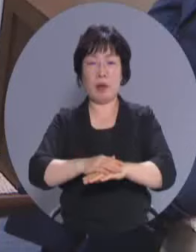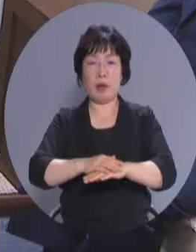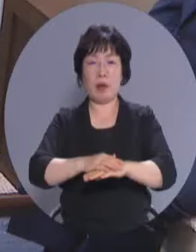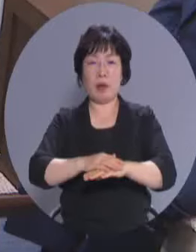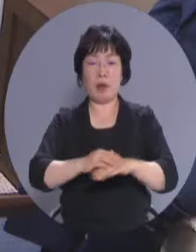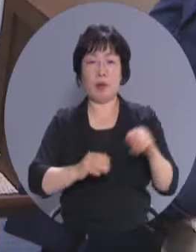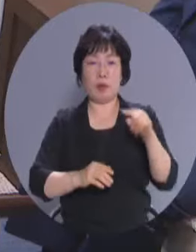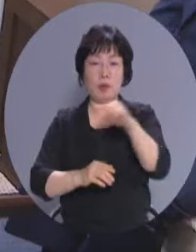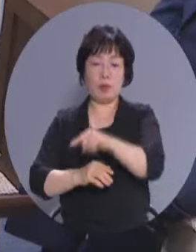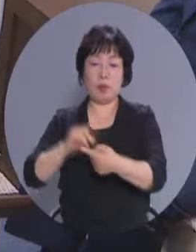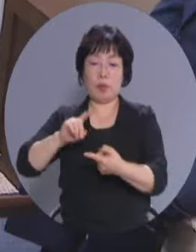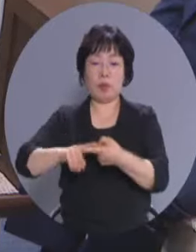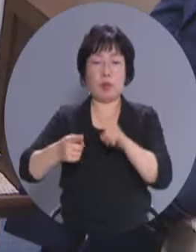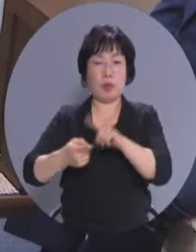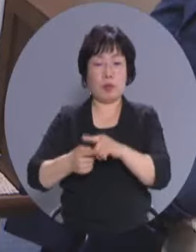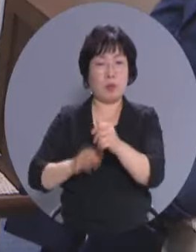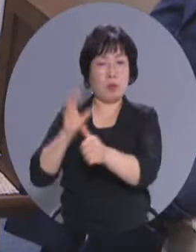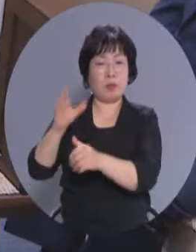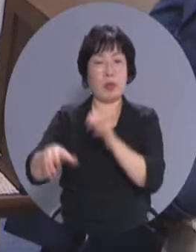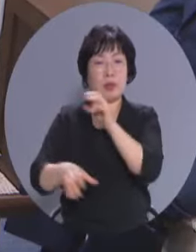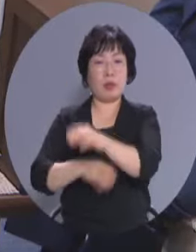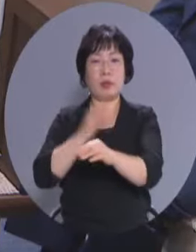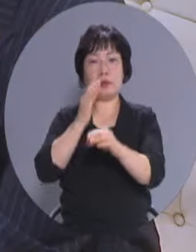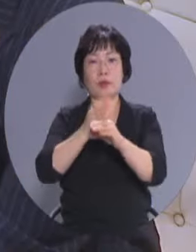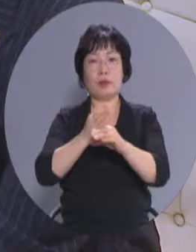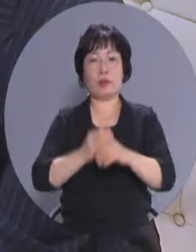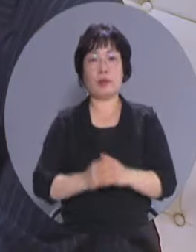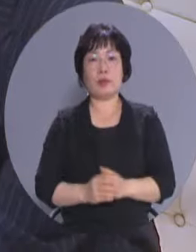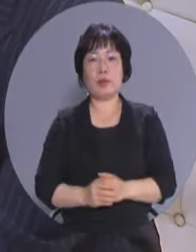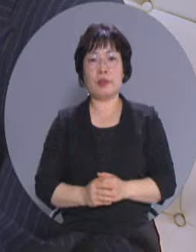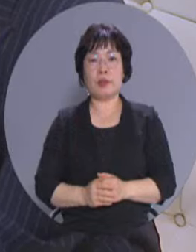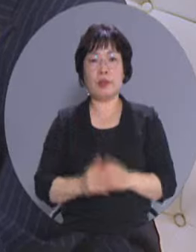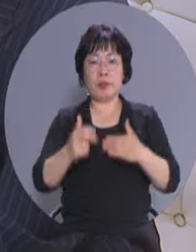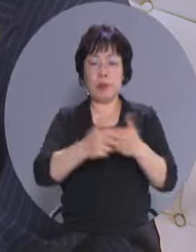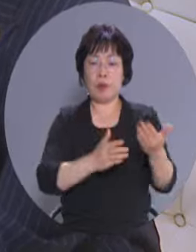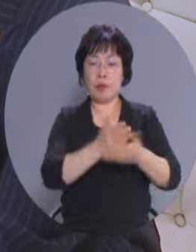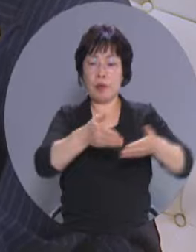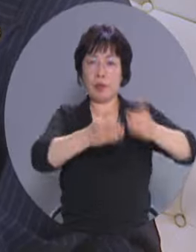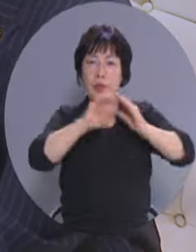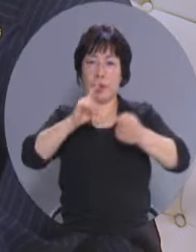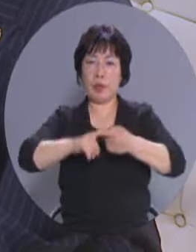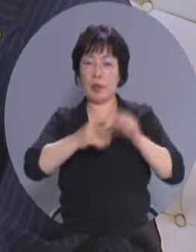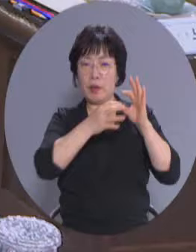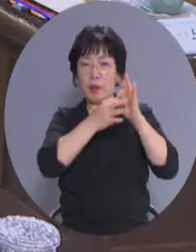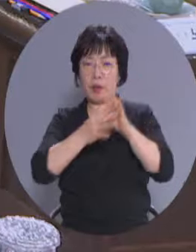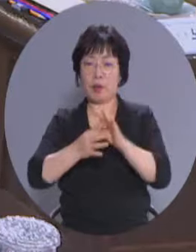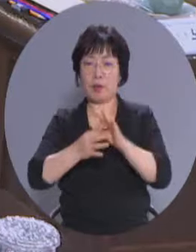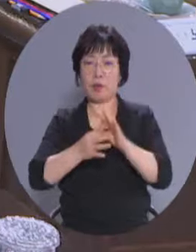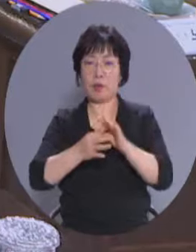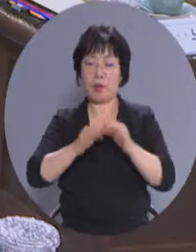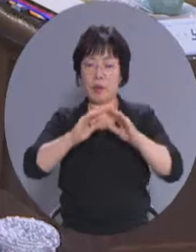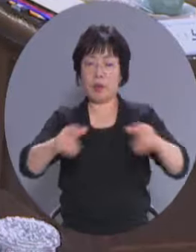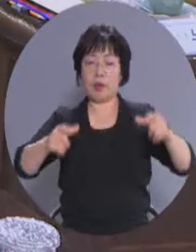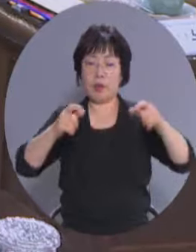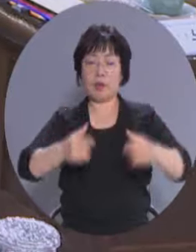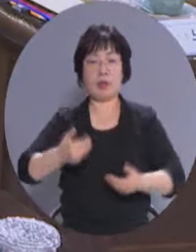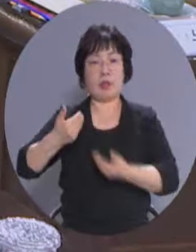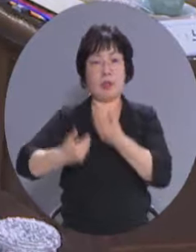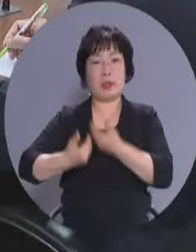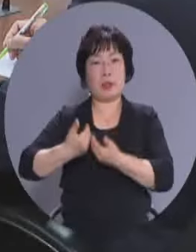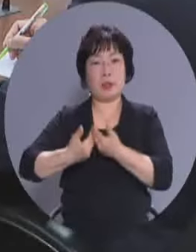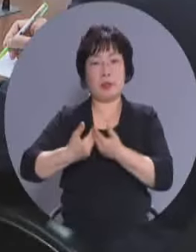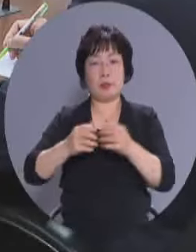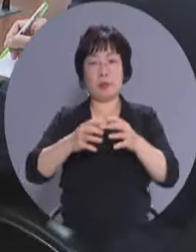언급하며 벌써부터 동북권 책임론을 제기하고 있습니다. 의대 유치를 두고 갈수록 악화하는 전남의 지역 간 갈등